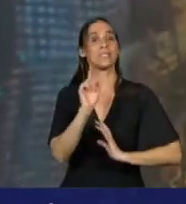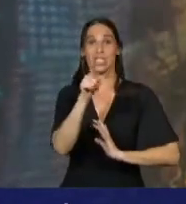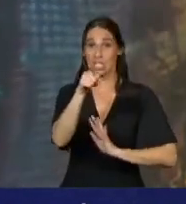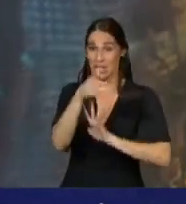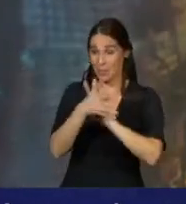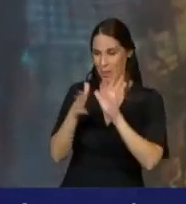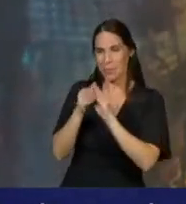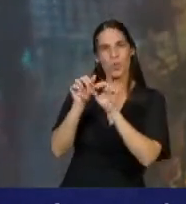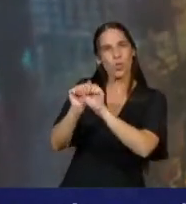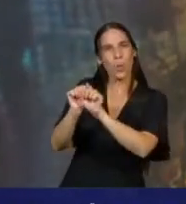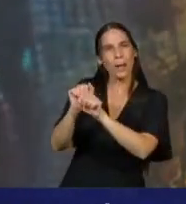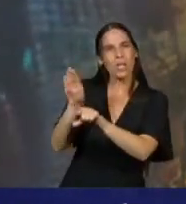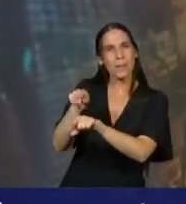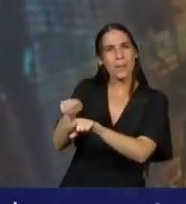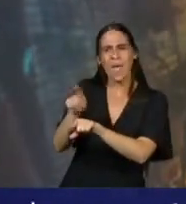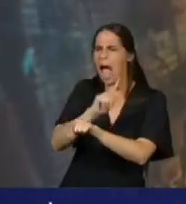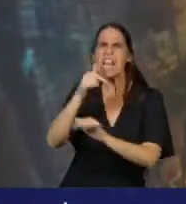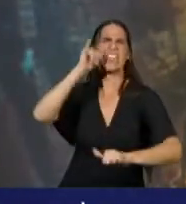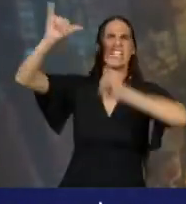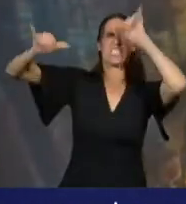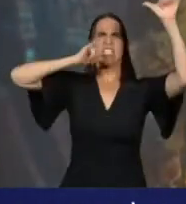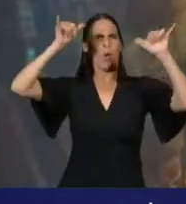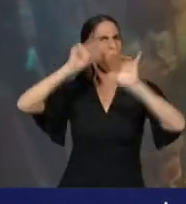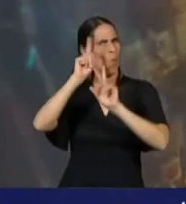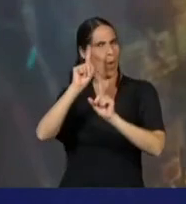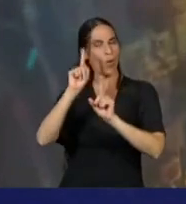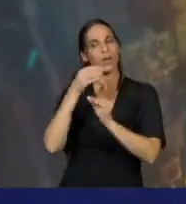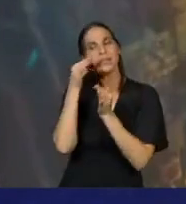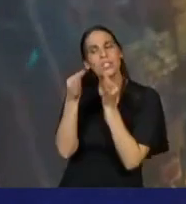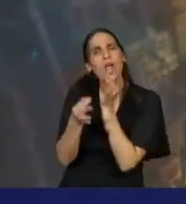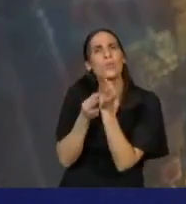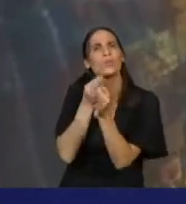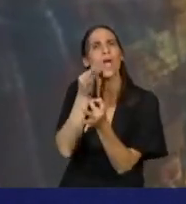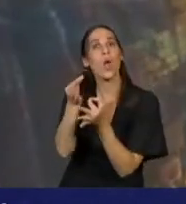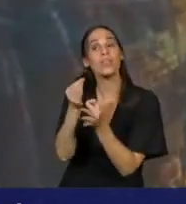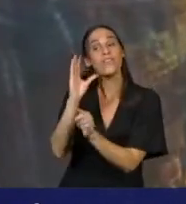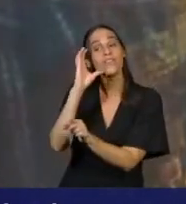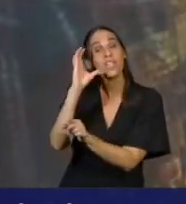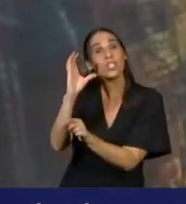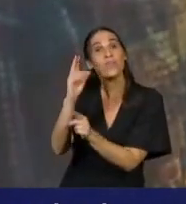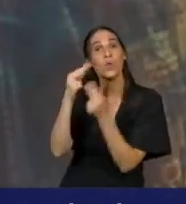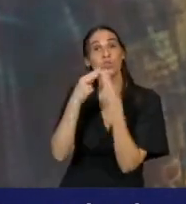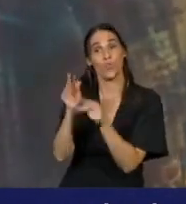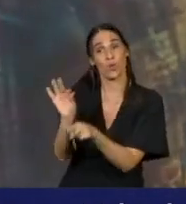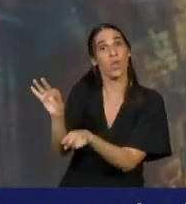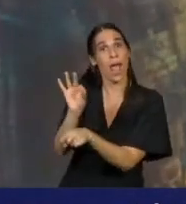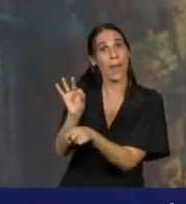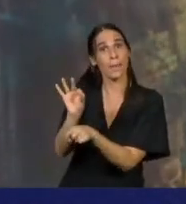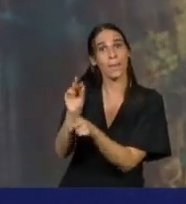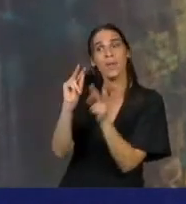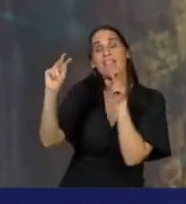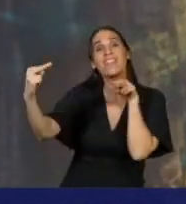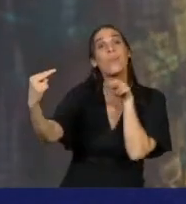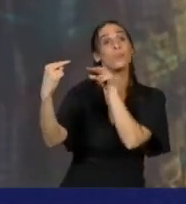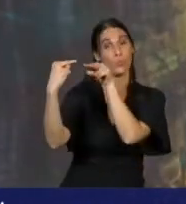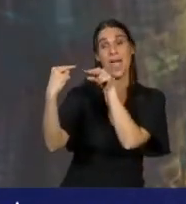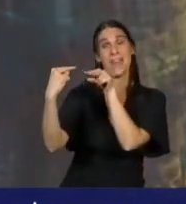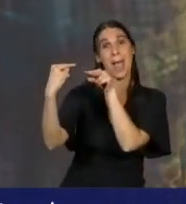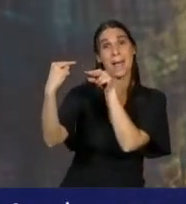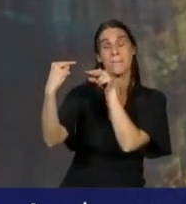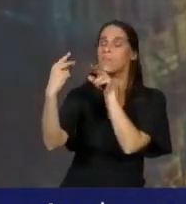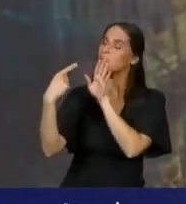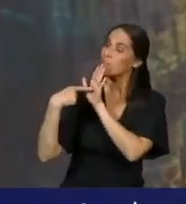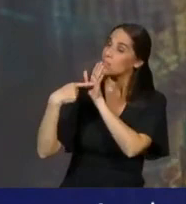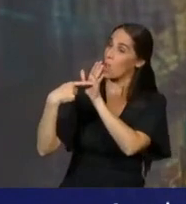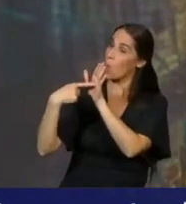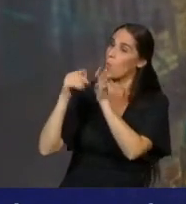מדברים עם תומכי נתניהו, אל תצעקו צעקות. תשאלו שאלות ותקשיבו בשקט לתשובות שלהם. תביטו להם בעיניים, תראו